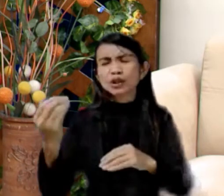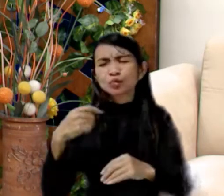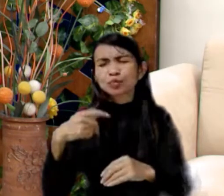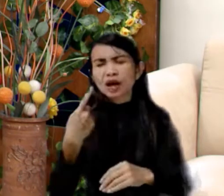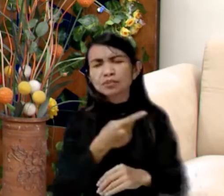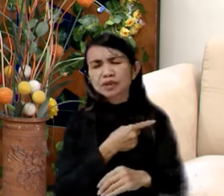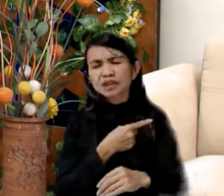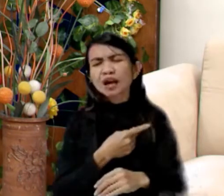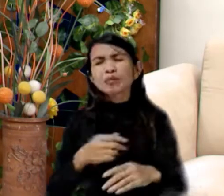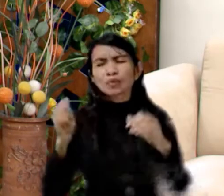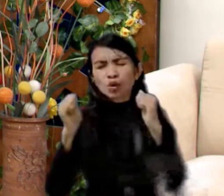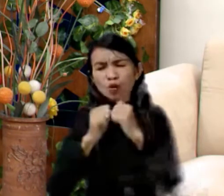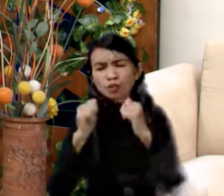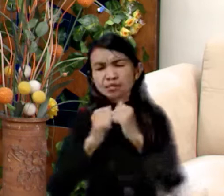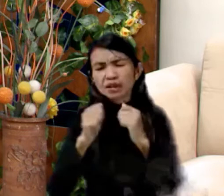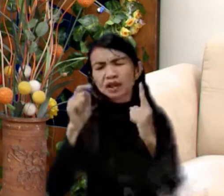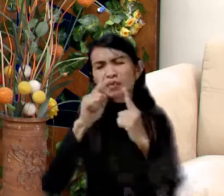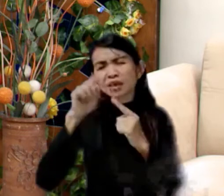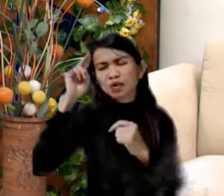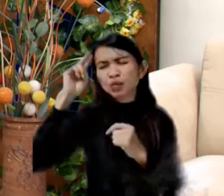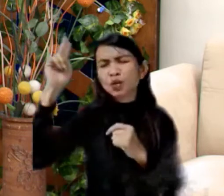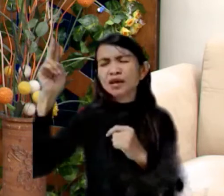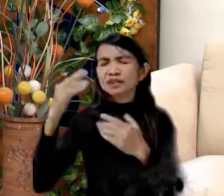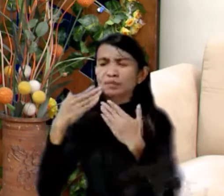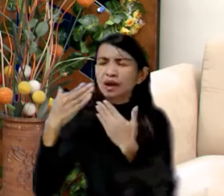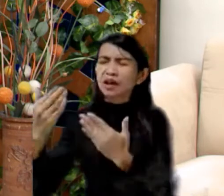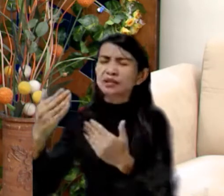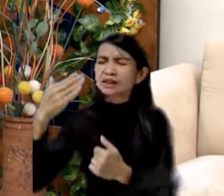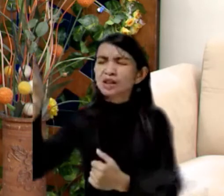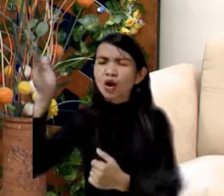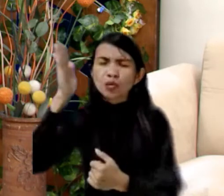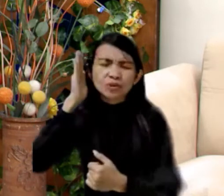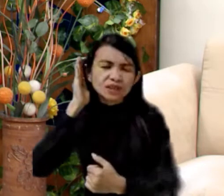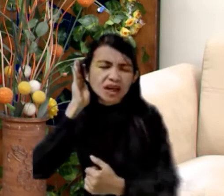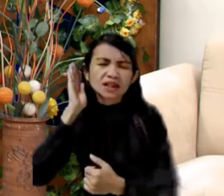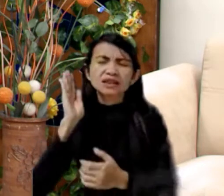kasih, oleh karena Engkau mendengar, memberi jawab doa-doa kami.